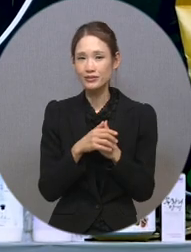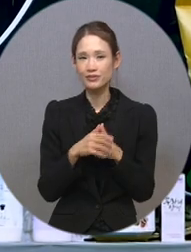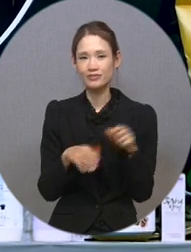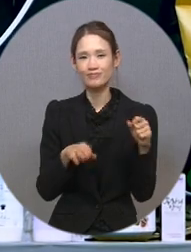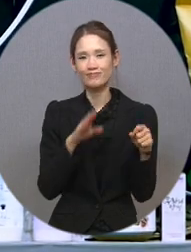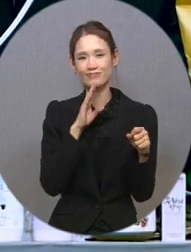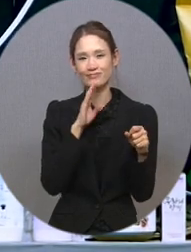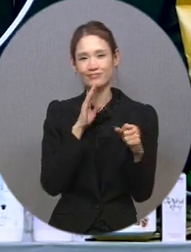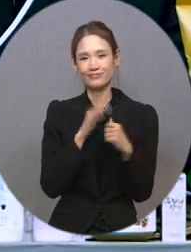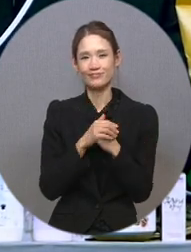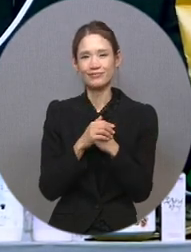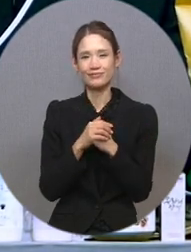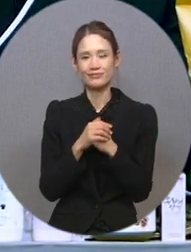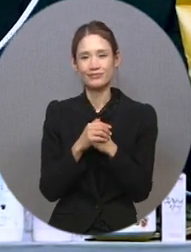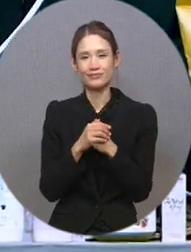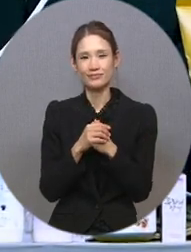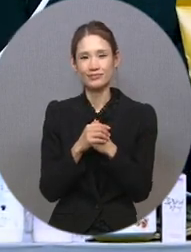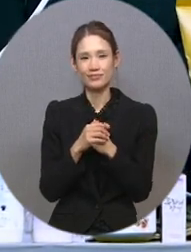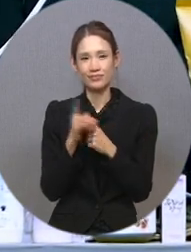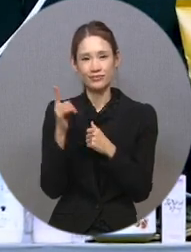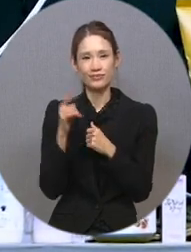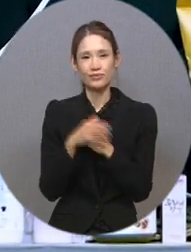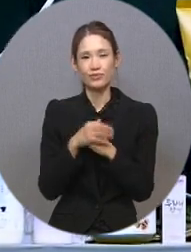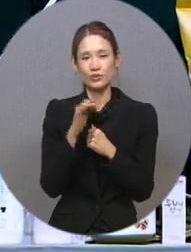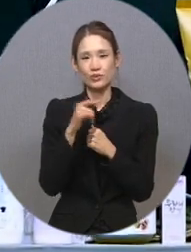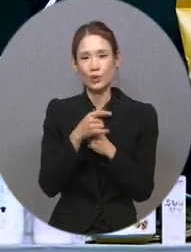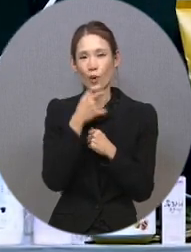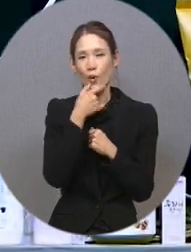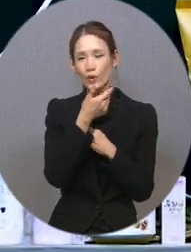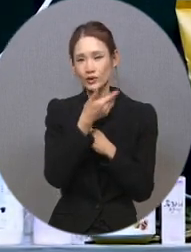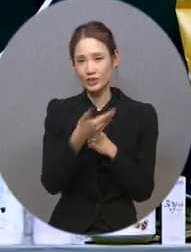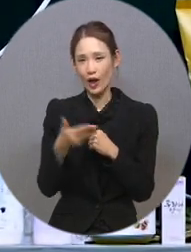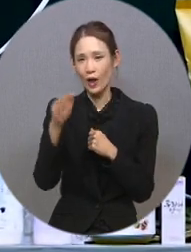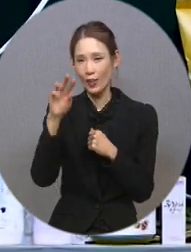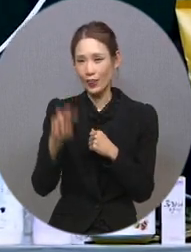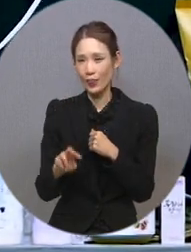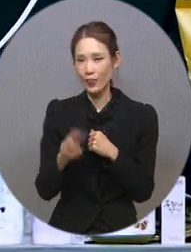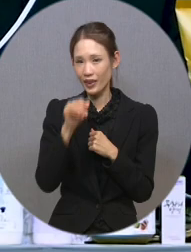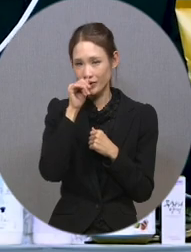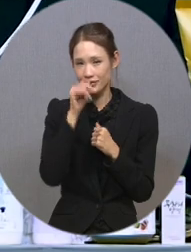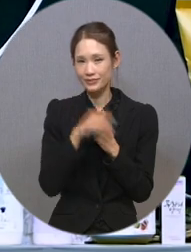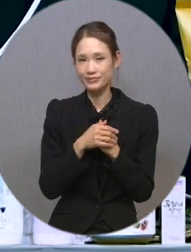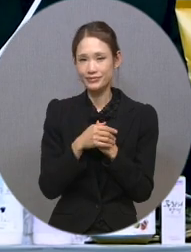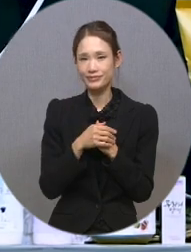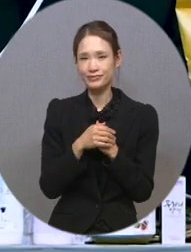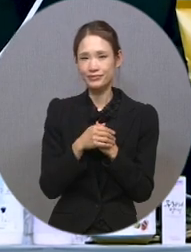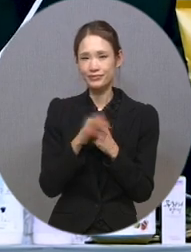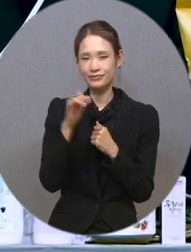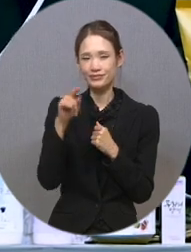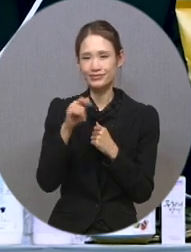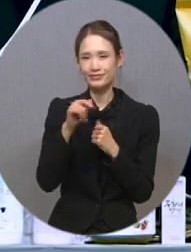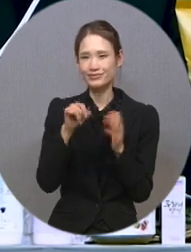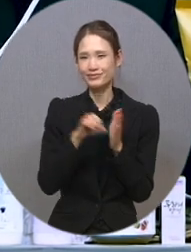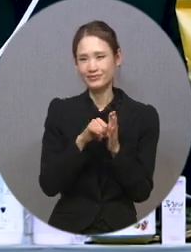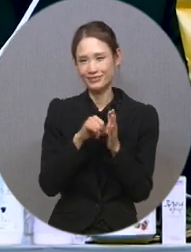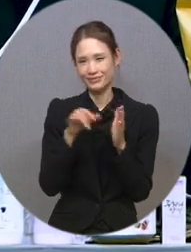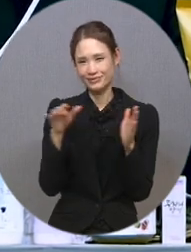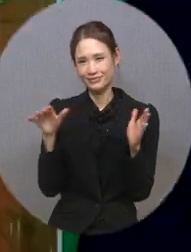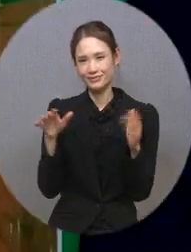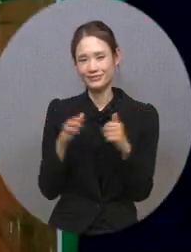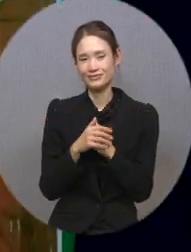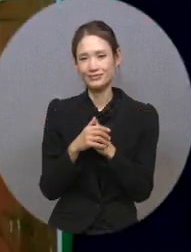네 맞습니다. 이쪽 옆에 독산 독천이 있는데 독천 낙지가 또 유명하죠. 이야 독천